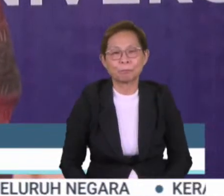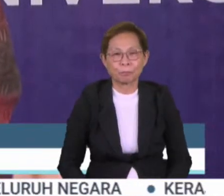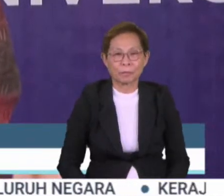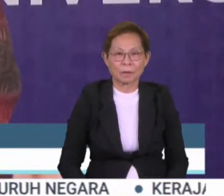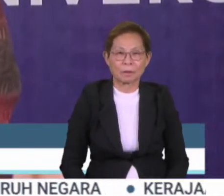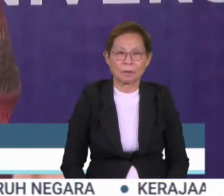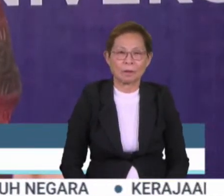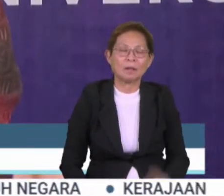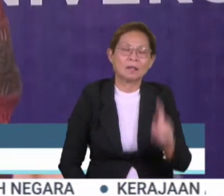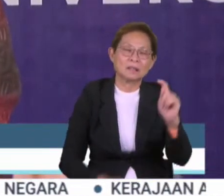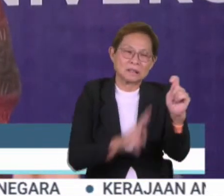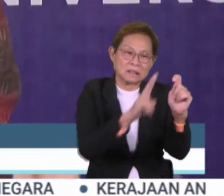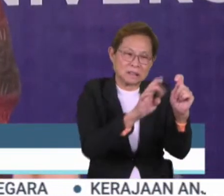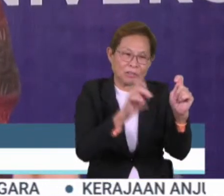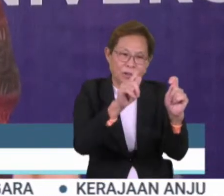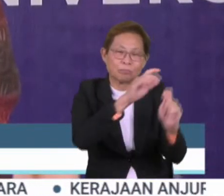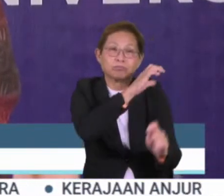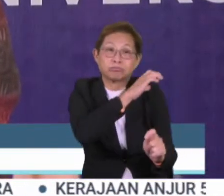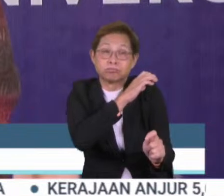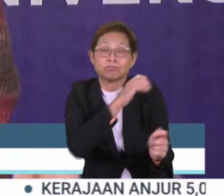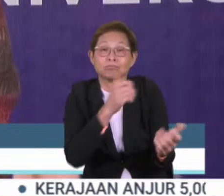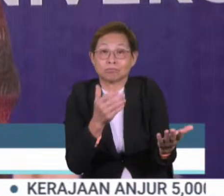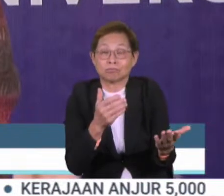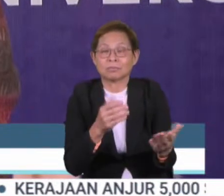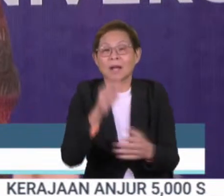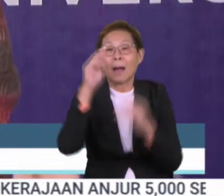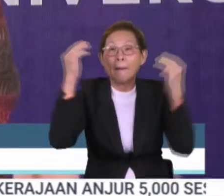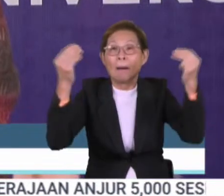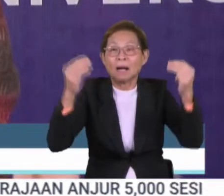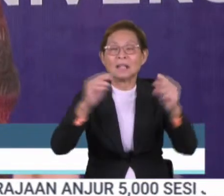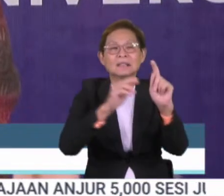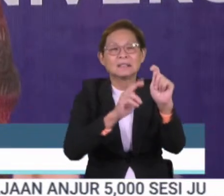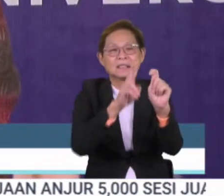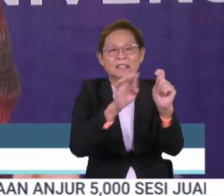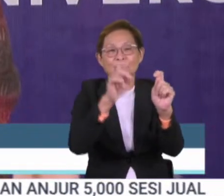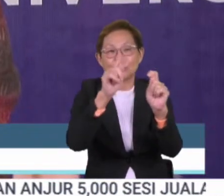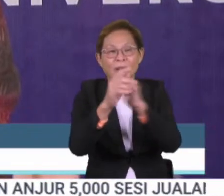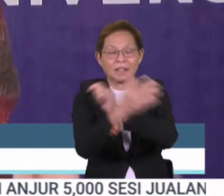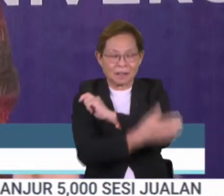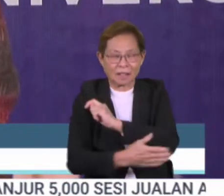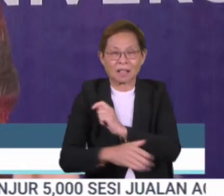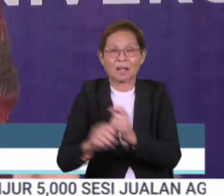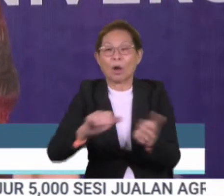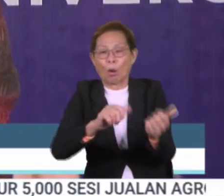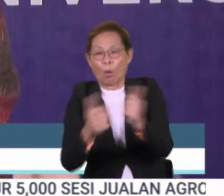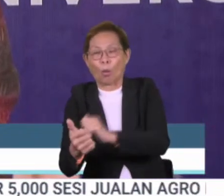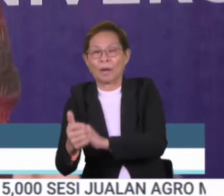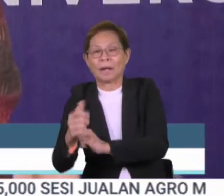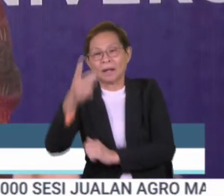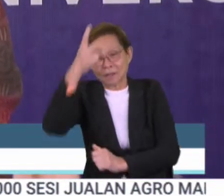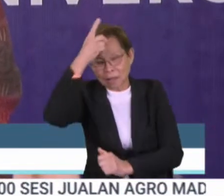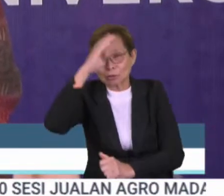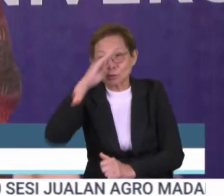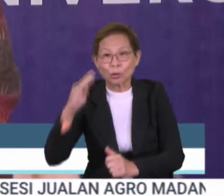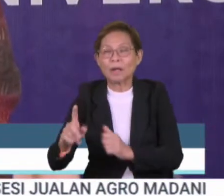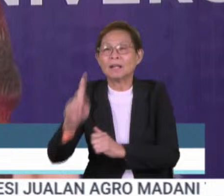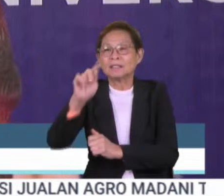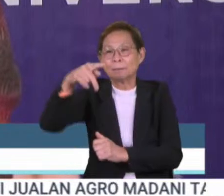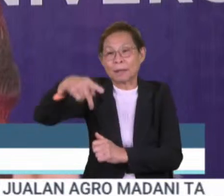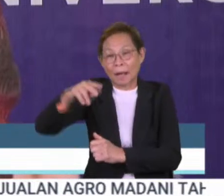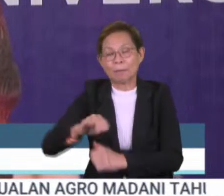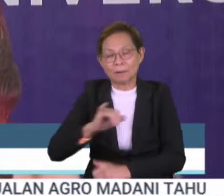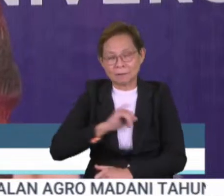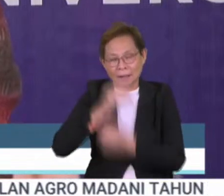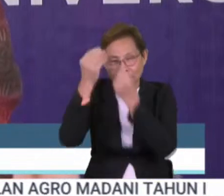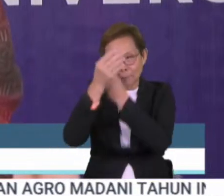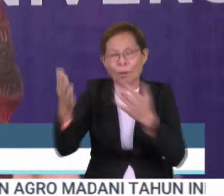Keduanya untuk TVET, ini dipungsikan oleh Majlis TVET Negara ini oleh Datuk Sri Zahid di mana Perdana Menteri. Saya akan bagi tahu dia supaya